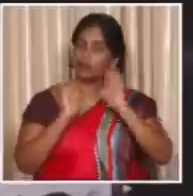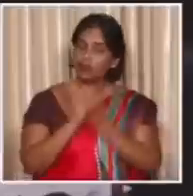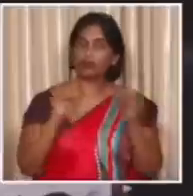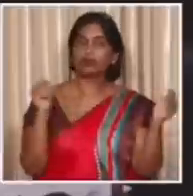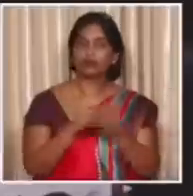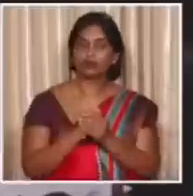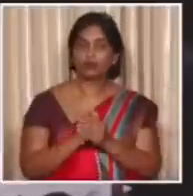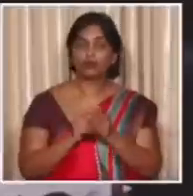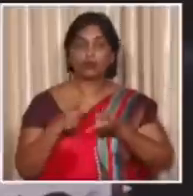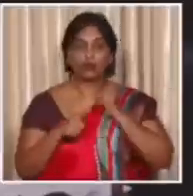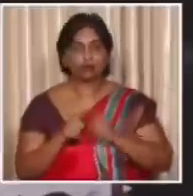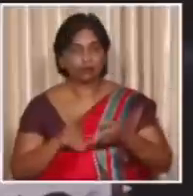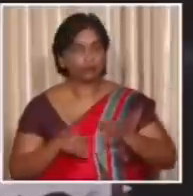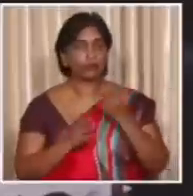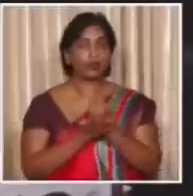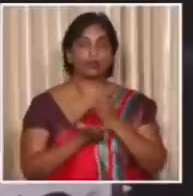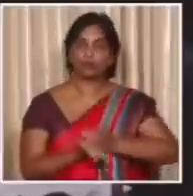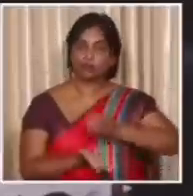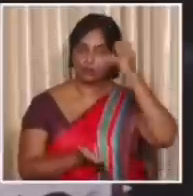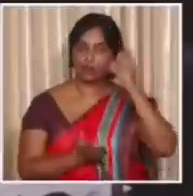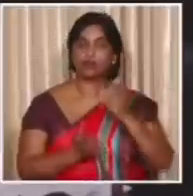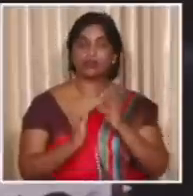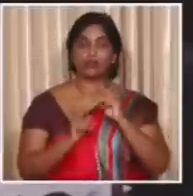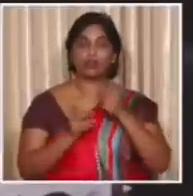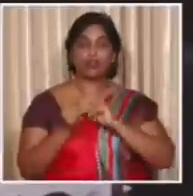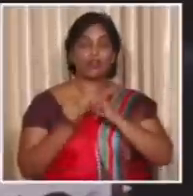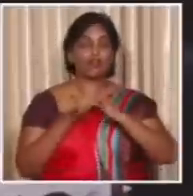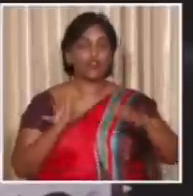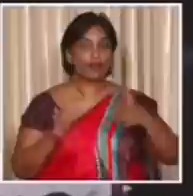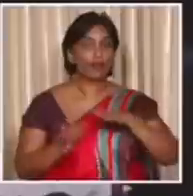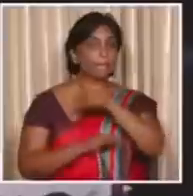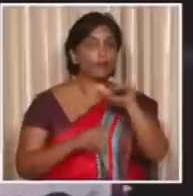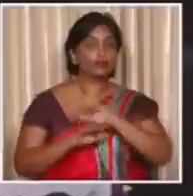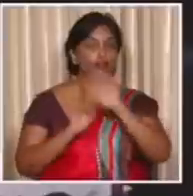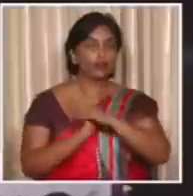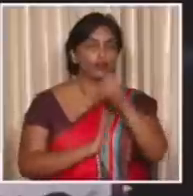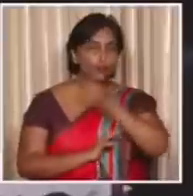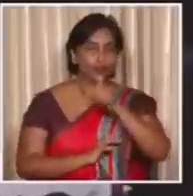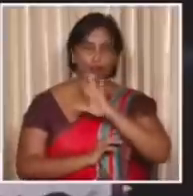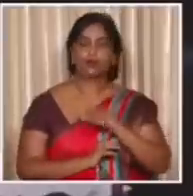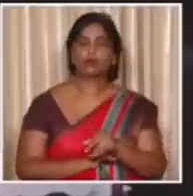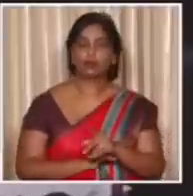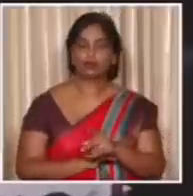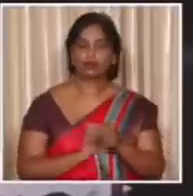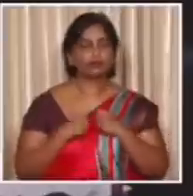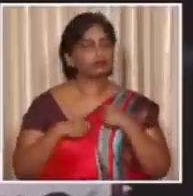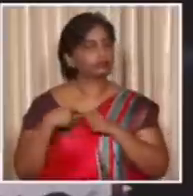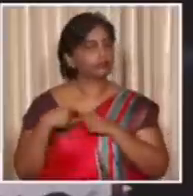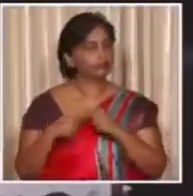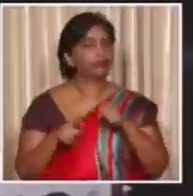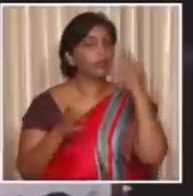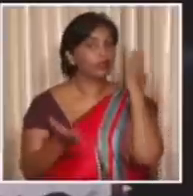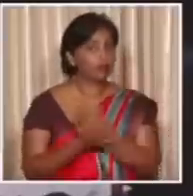තියෙන මොකද්ද? හයිවේ එක වෙන්න පුළුවන්, නෙළුම්කුල්ල වෙන්න පුළුවන්, සූර්යයේ පිටරේ වෙන්න පුළුවන්. මේ ඔක්කොම අස්සෙ තියෙන මොකද්ද? වංචා දූෂණය. ධාරාවක් හැටියට එනවා.